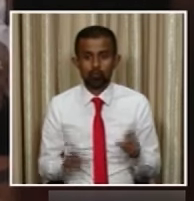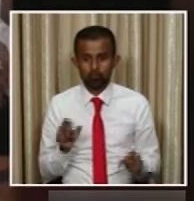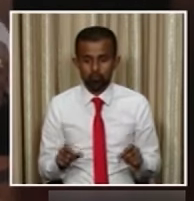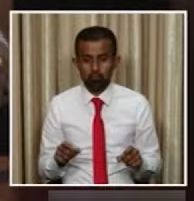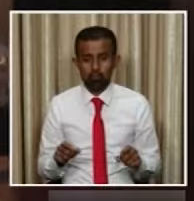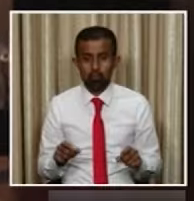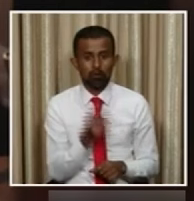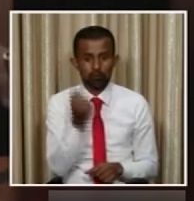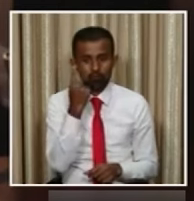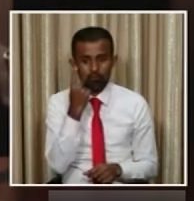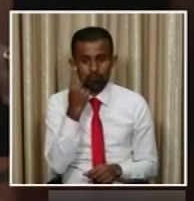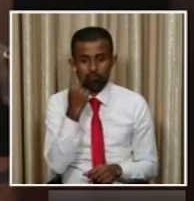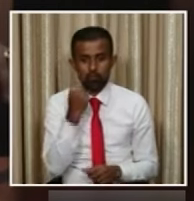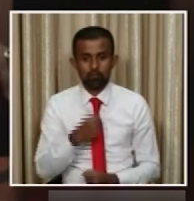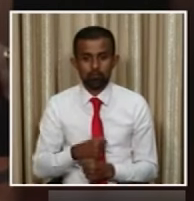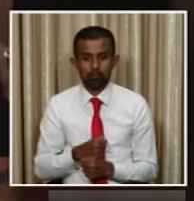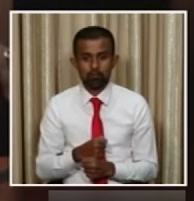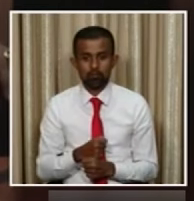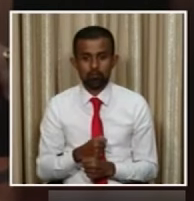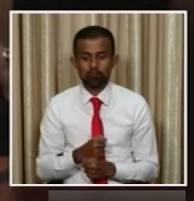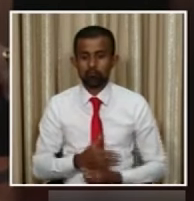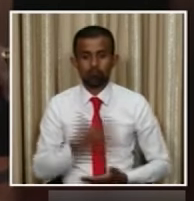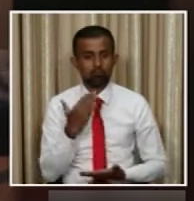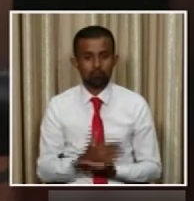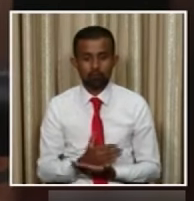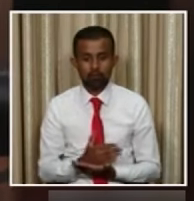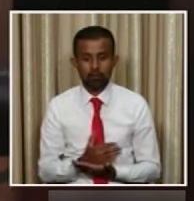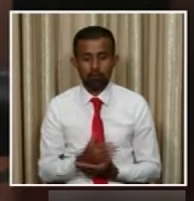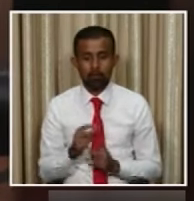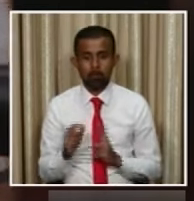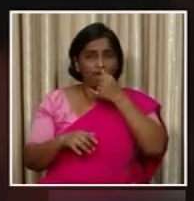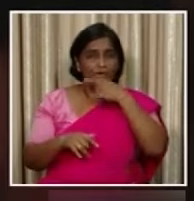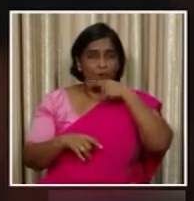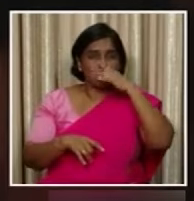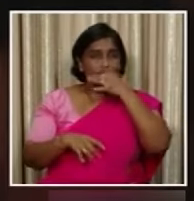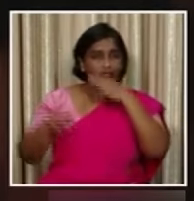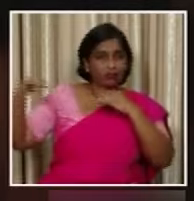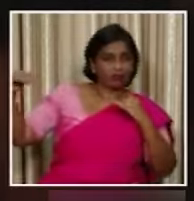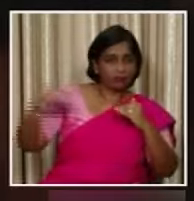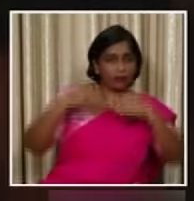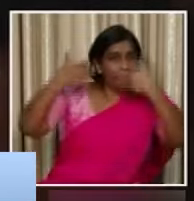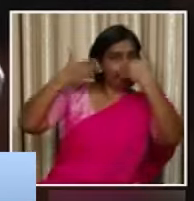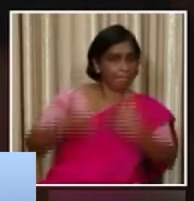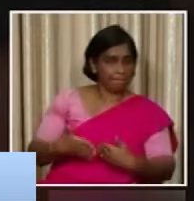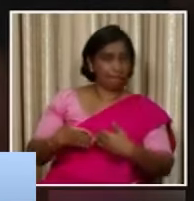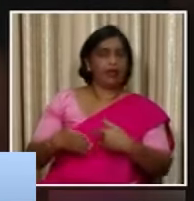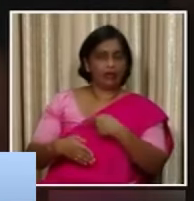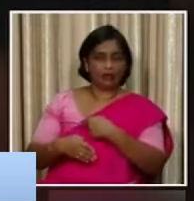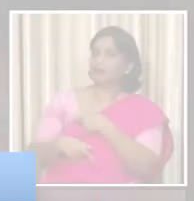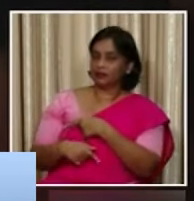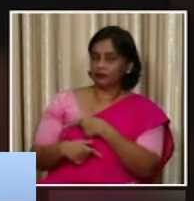පවරා ගැනීමේ යෝජනාව රජය විසින් වහාම ඉල්ලාස්කර ගත යුතුයයි මෙම පාර්ලිමේන්තුව යෝජනා කරයි. කරදී ඉහළට ගලා යාම නැවැත්වීම සඳහා වෙච්ච